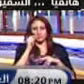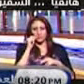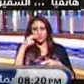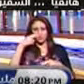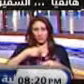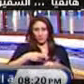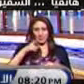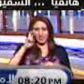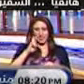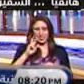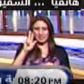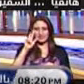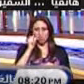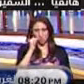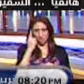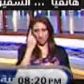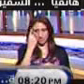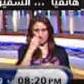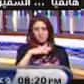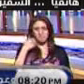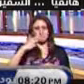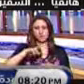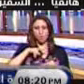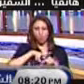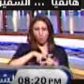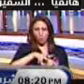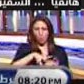تعرض للتعذيب لحد ما فارق الحياة؟